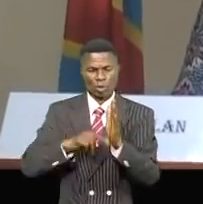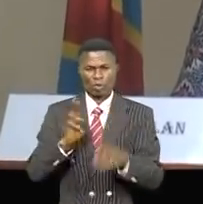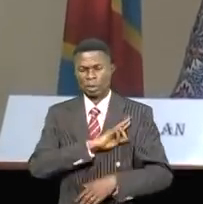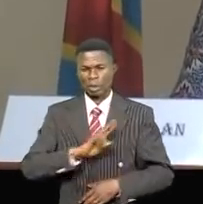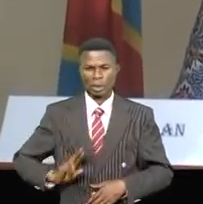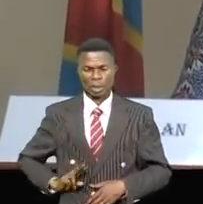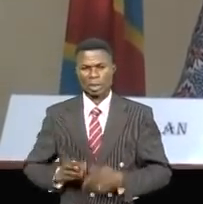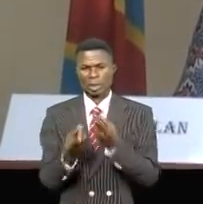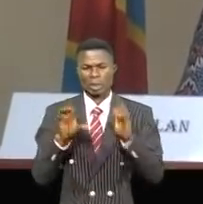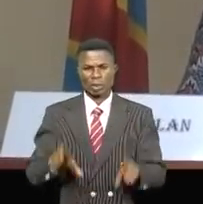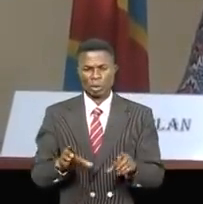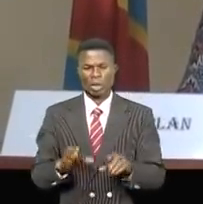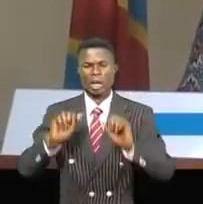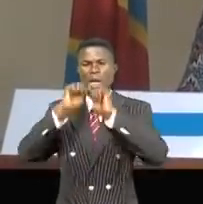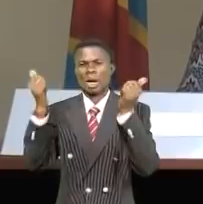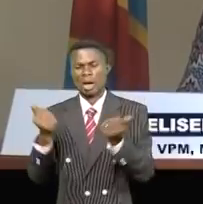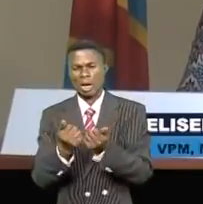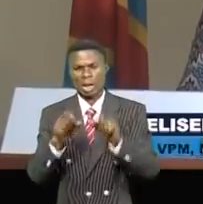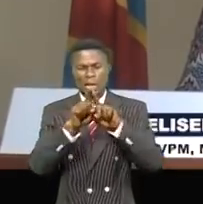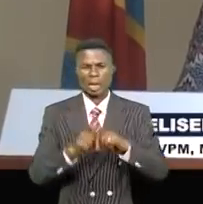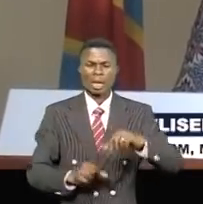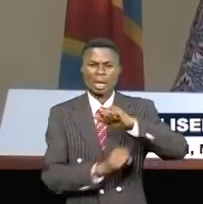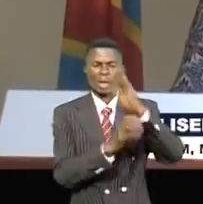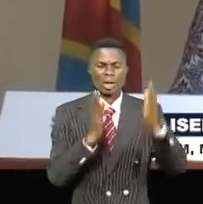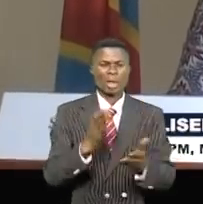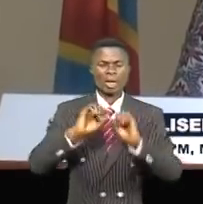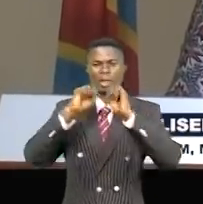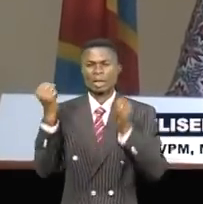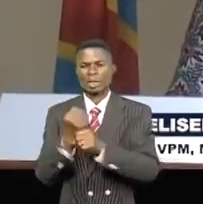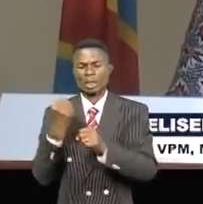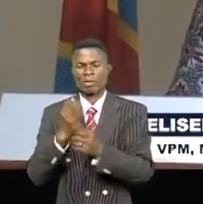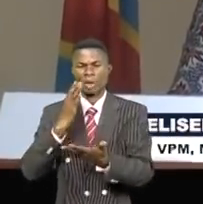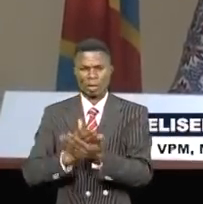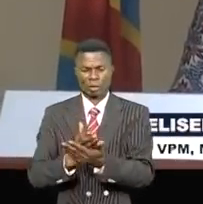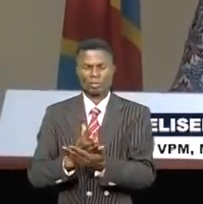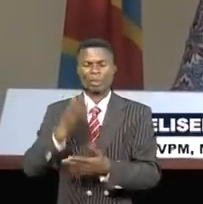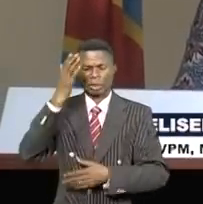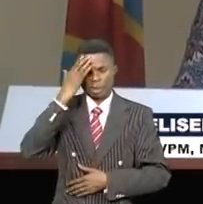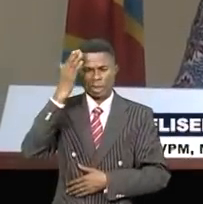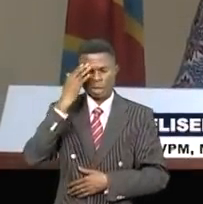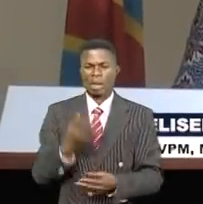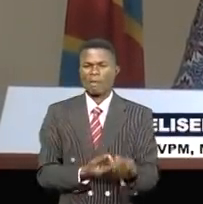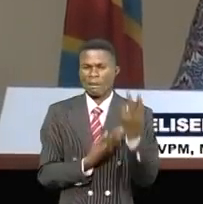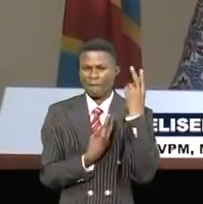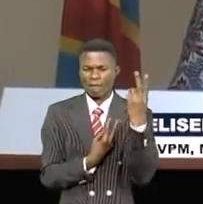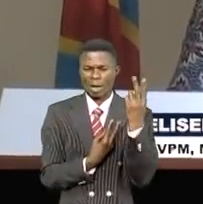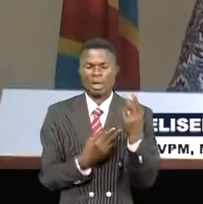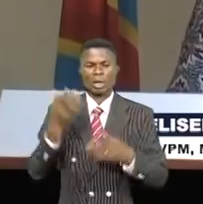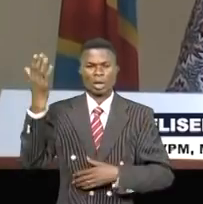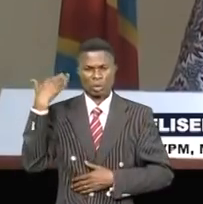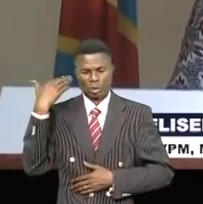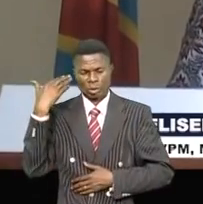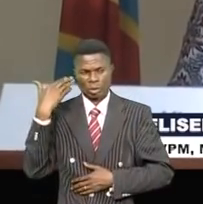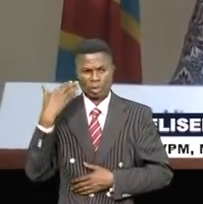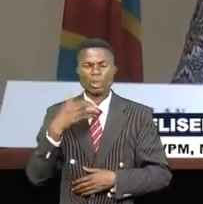République, associations et partenaires privés, de prendre conscience de la valeur de l'eau, et